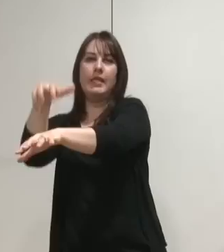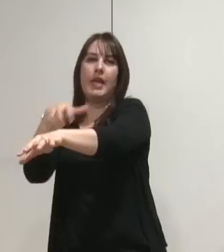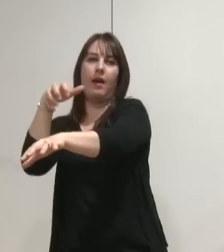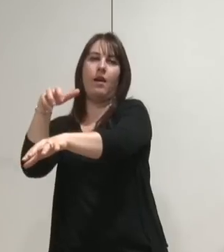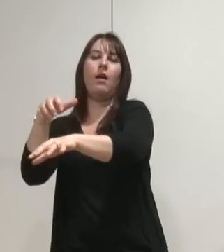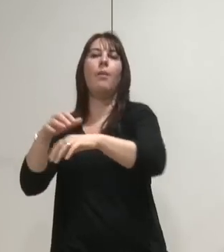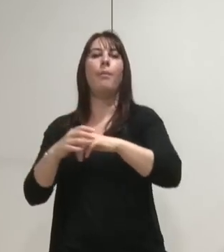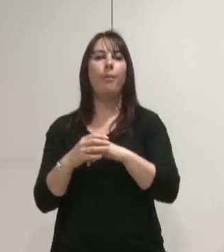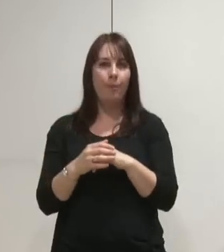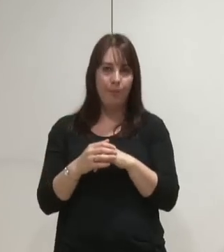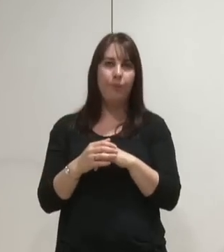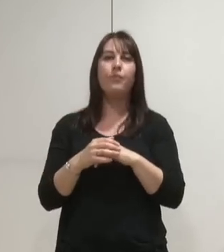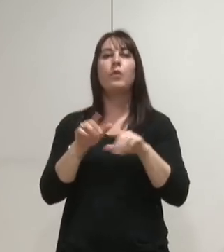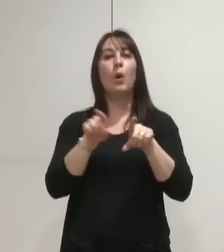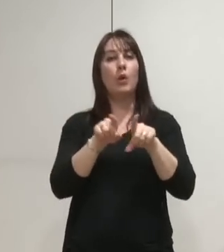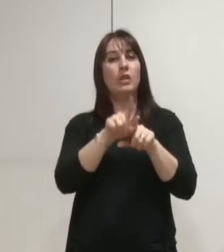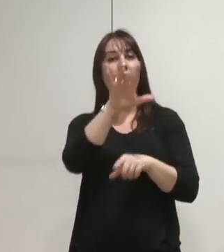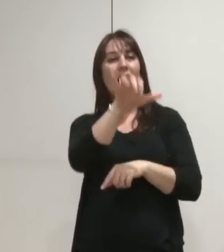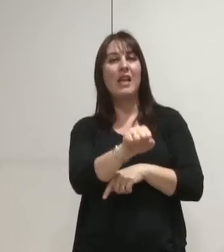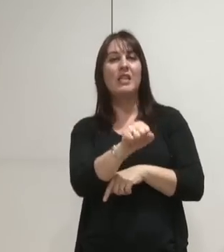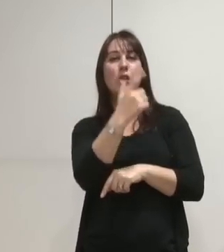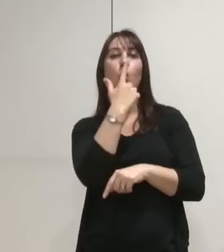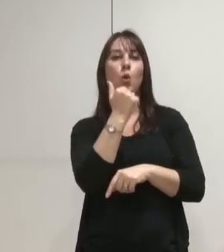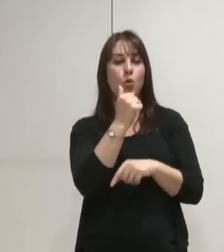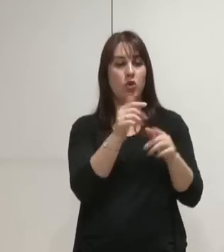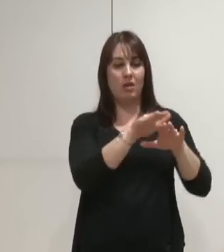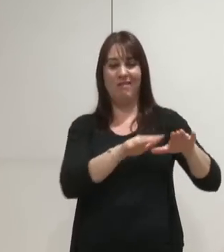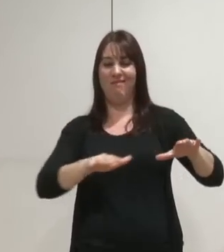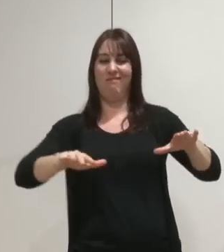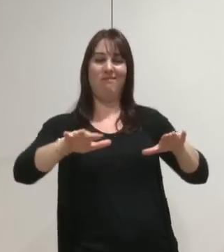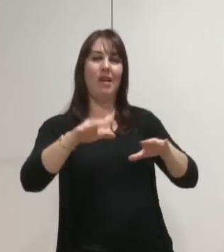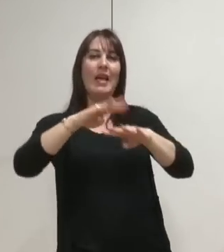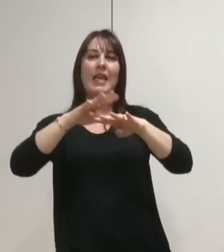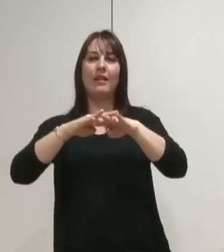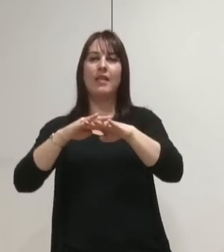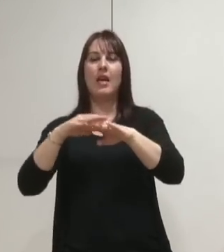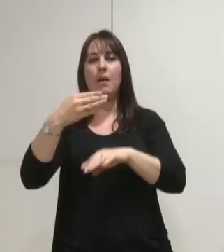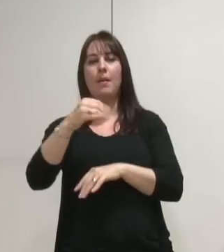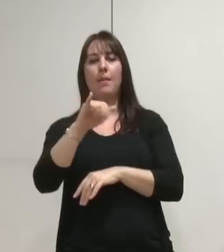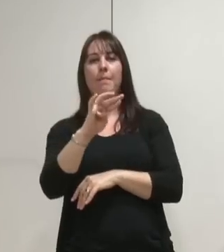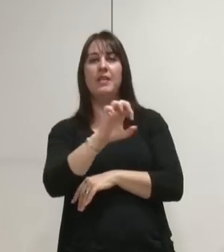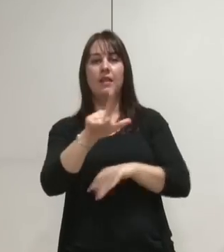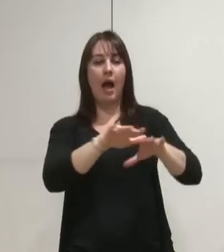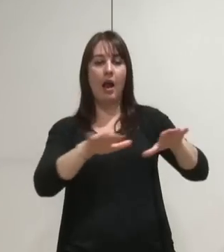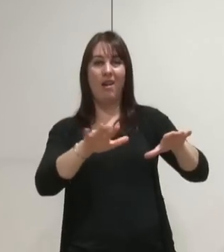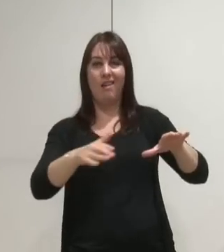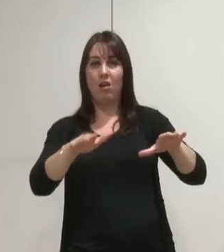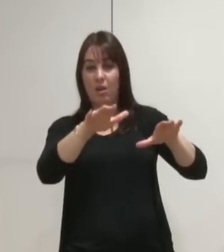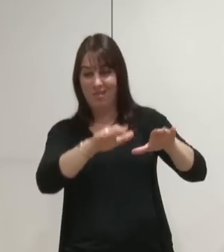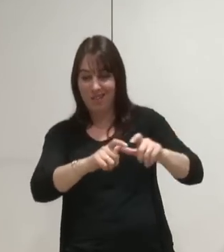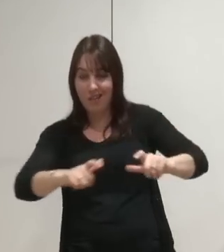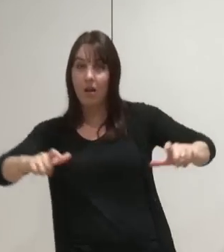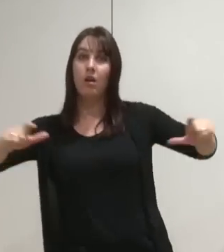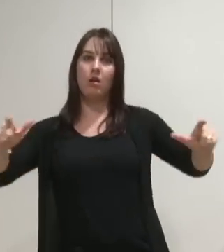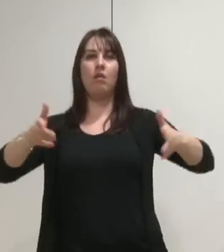rouge euh au quartier Mistral et donc d'aller du quartier Mistral jusqu'à cette ouverture vers le cours de la